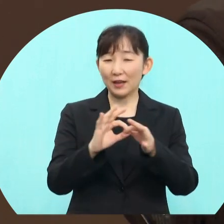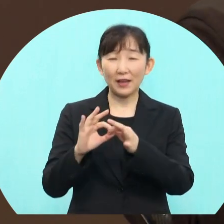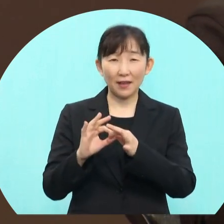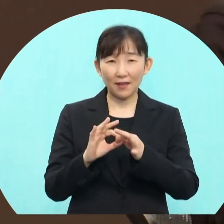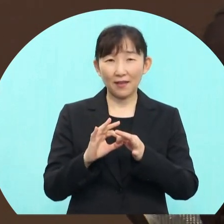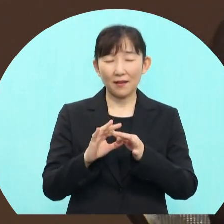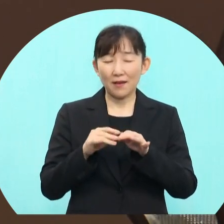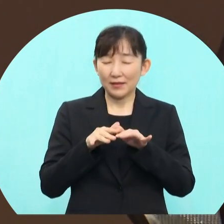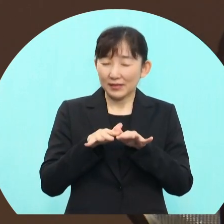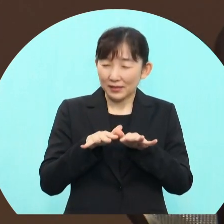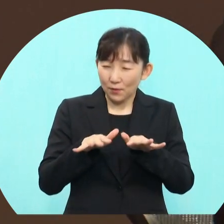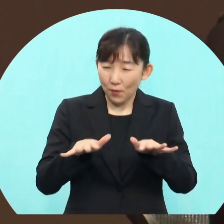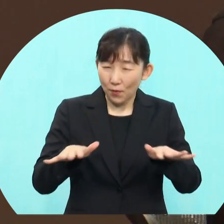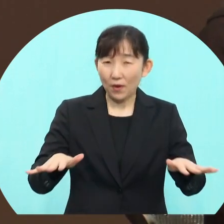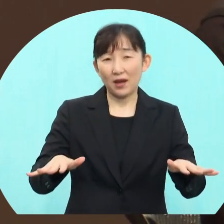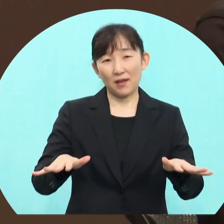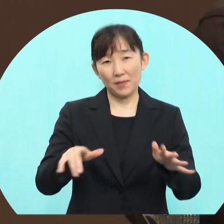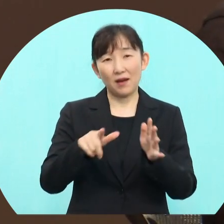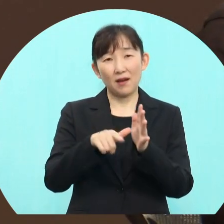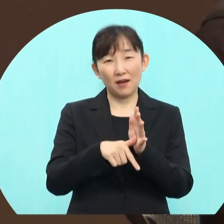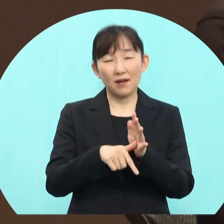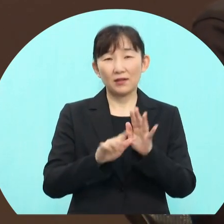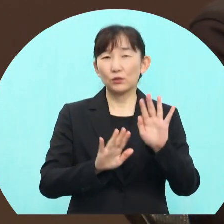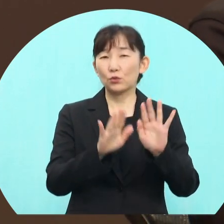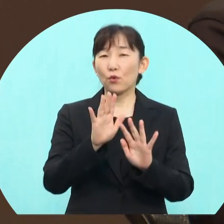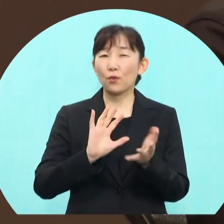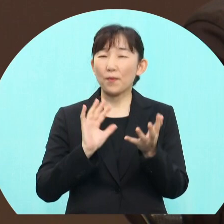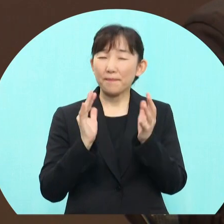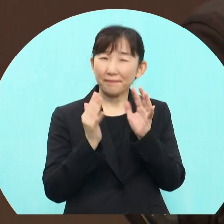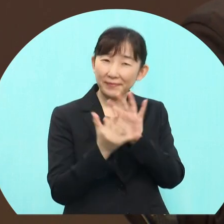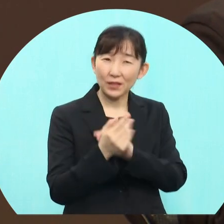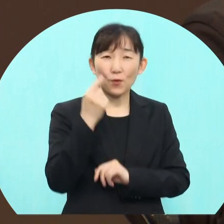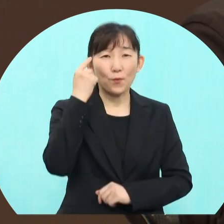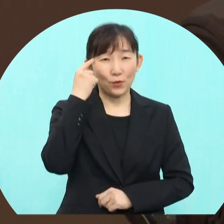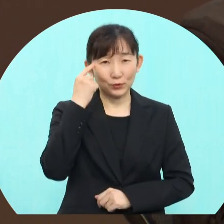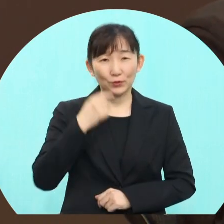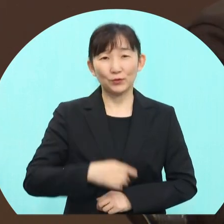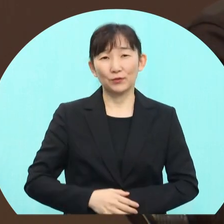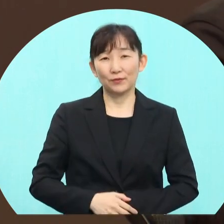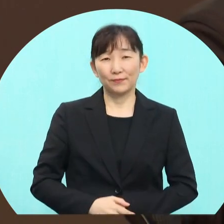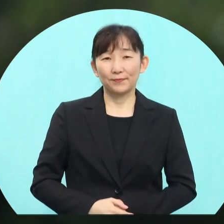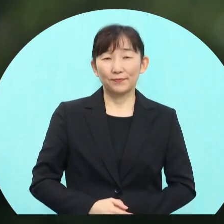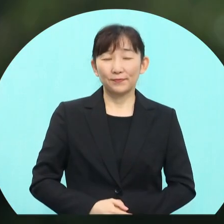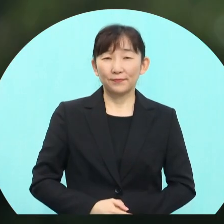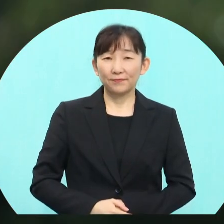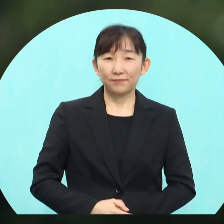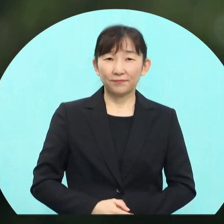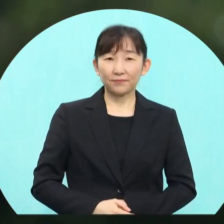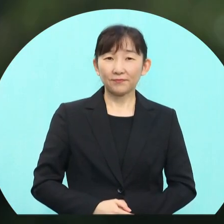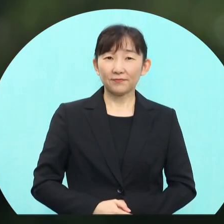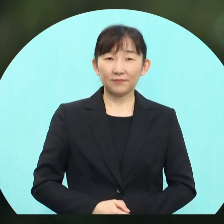ですね、ざっと広がっていったら違ってくると思いますから。